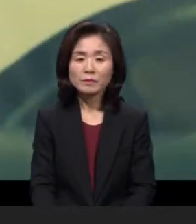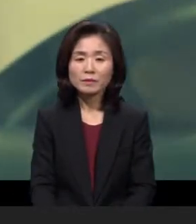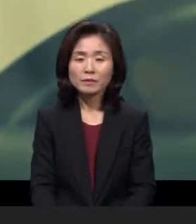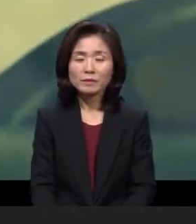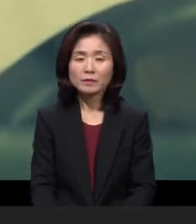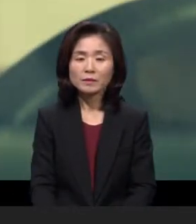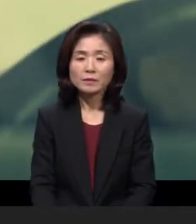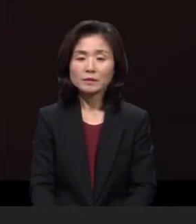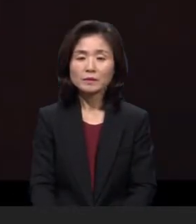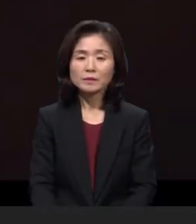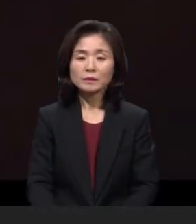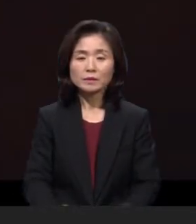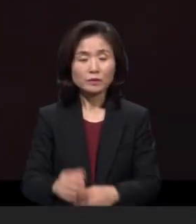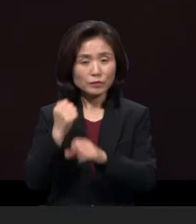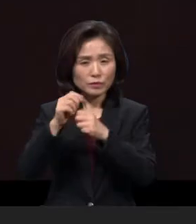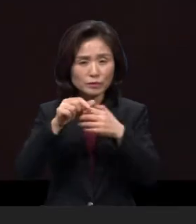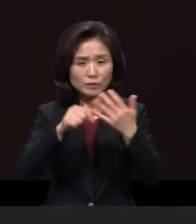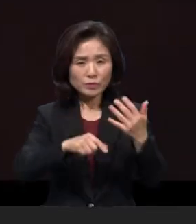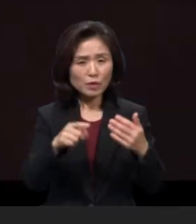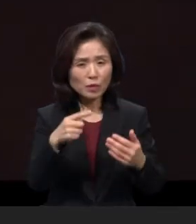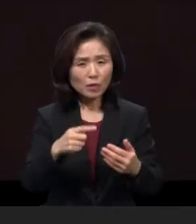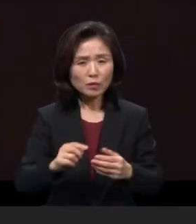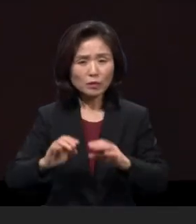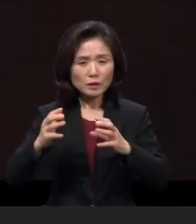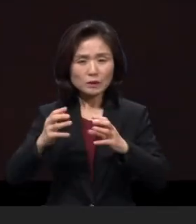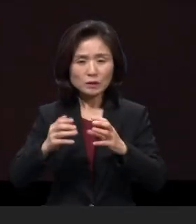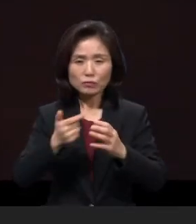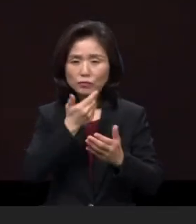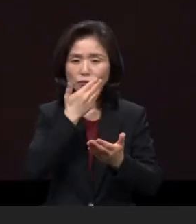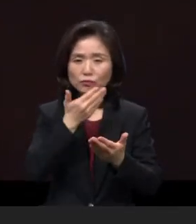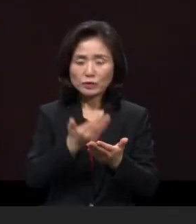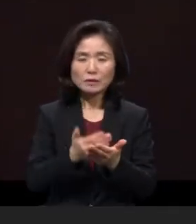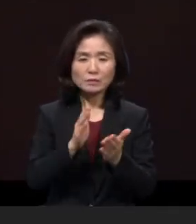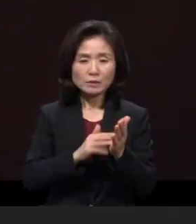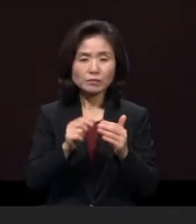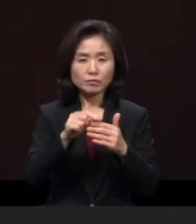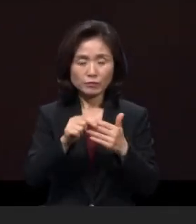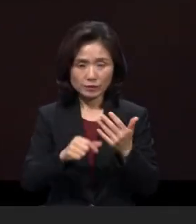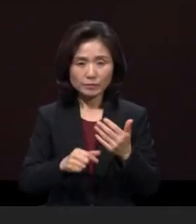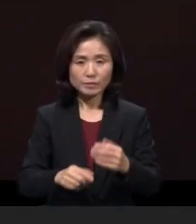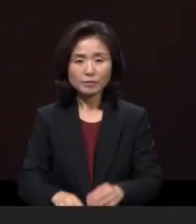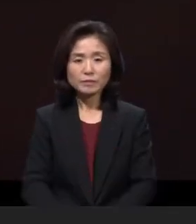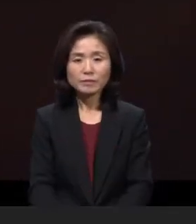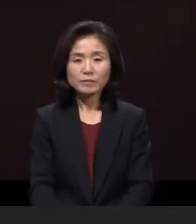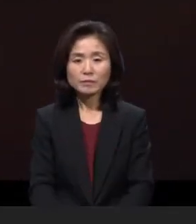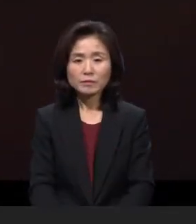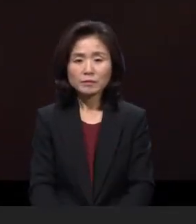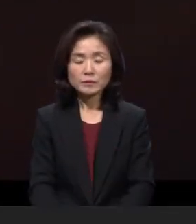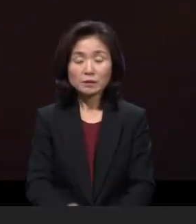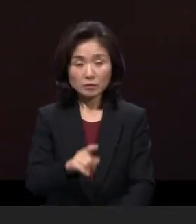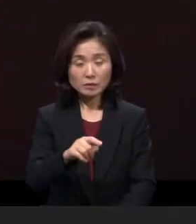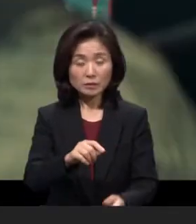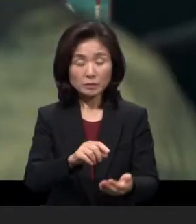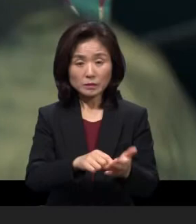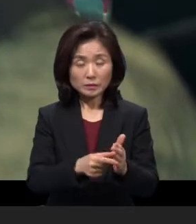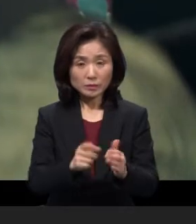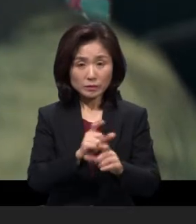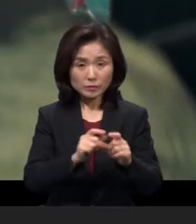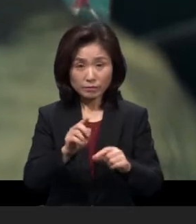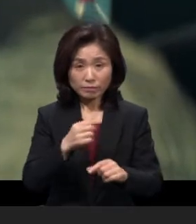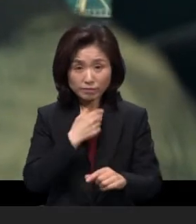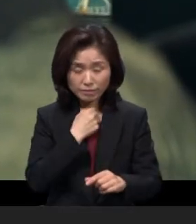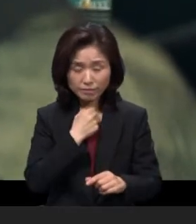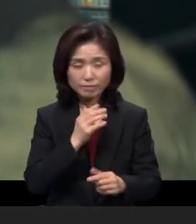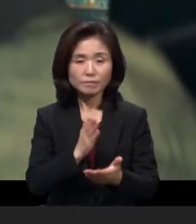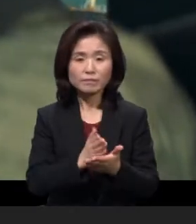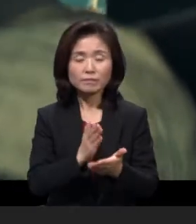프로젝트라는 게 뭡니까? 국가적으로 중요한 비밀 프로젝트. 그 정도로만 알아도. 과거를 묻은